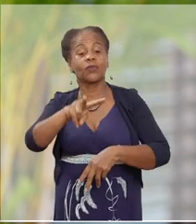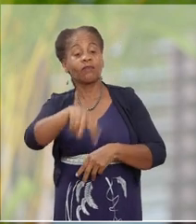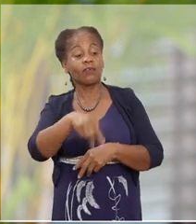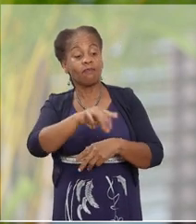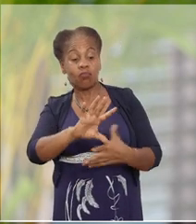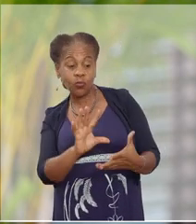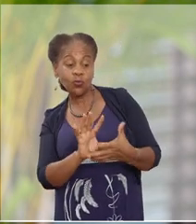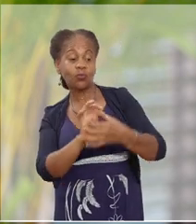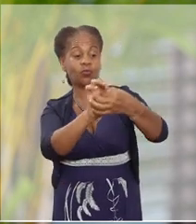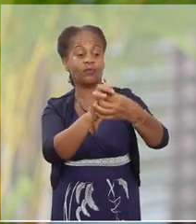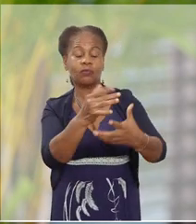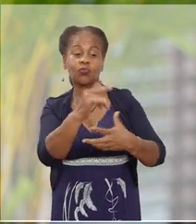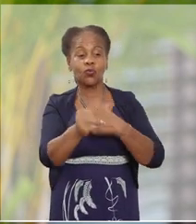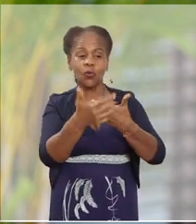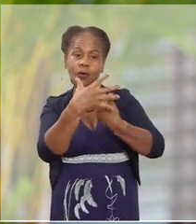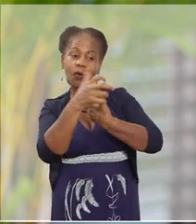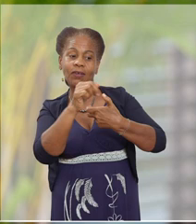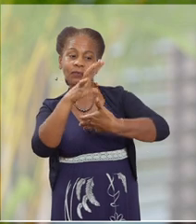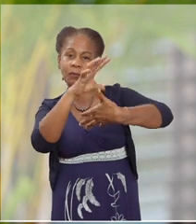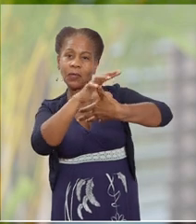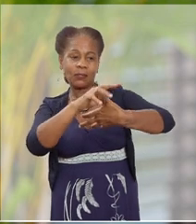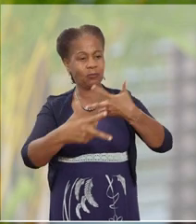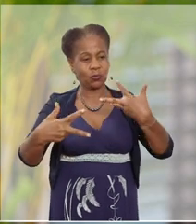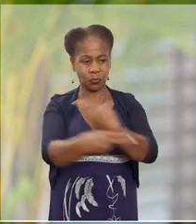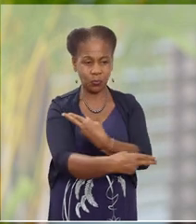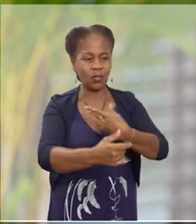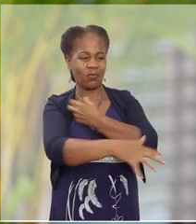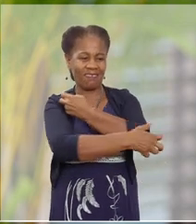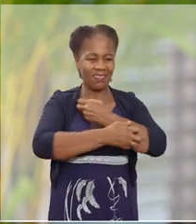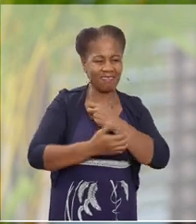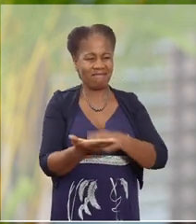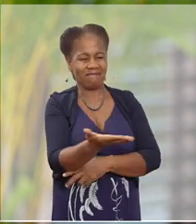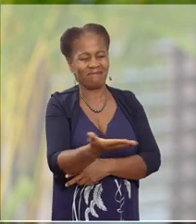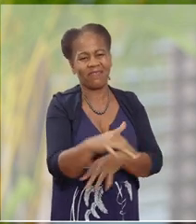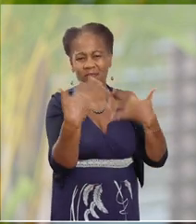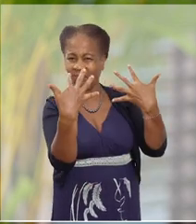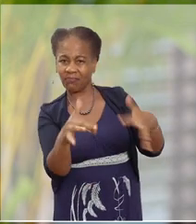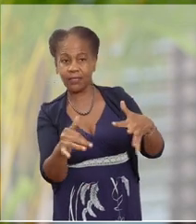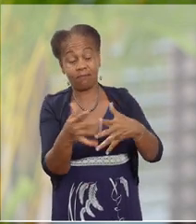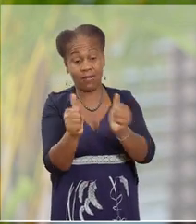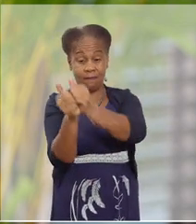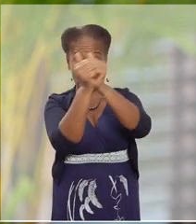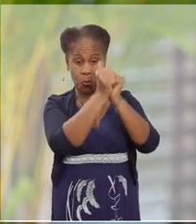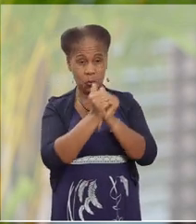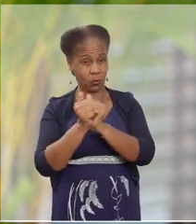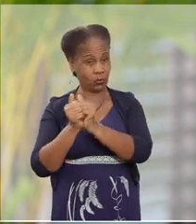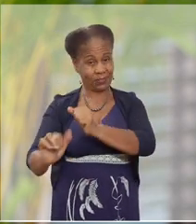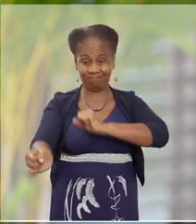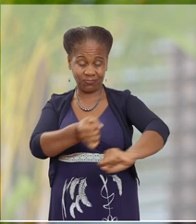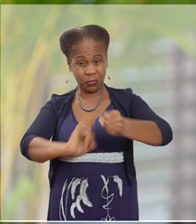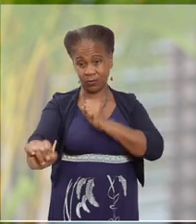pour sortir la Guadeloupe de la précarité et de l'assistanat ensemble agissons